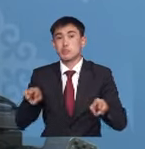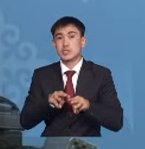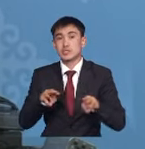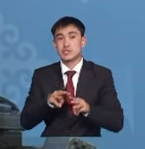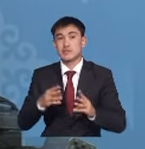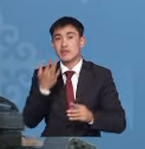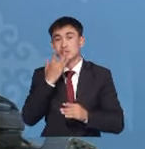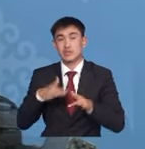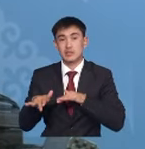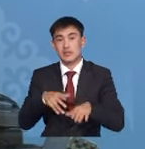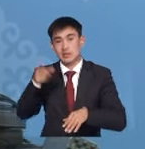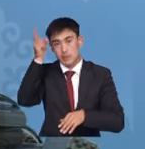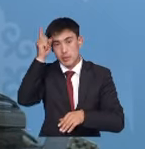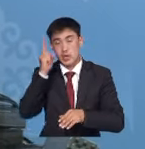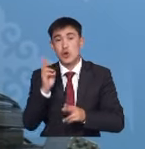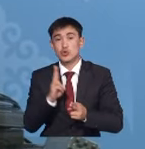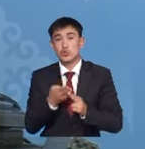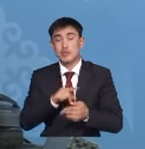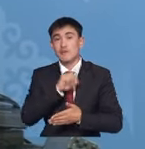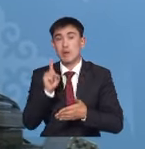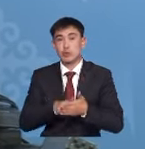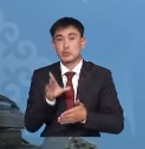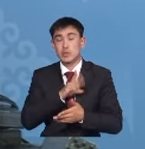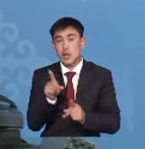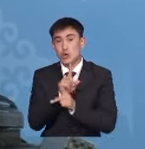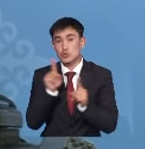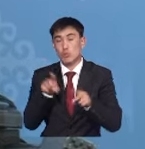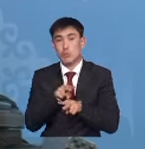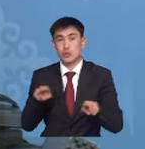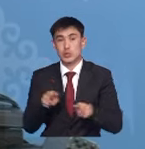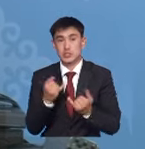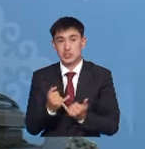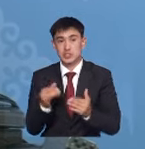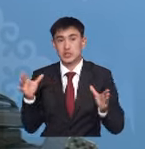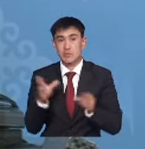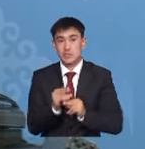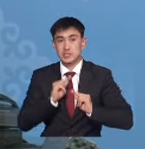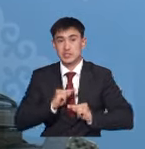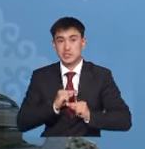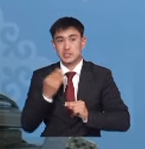Министерство иностранных дел Германии, чтобы этот вопрос был на особом контроле. Сейчас совместно с